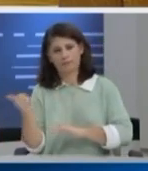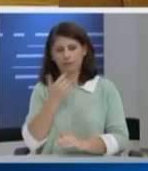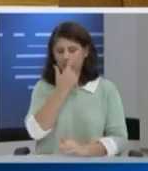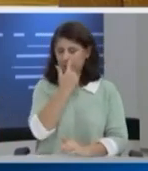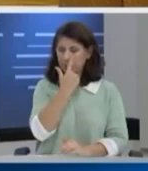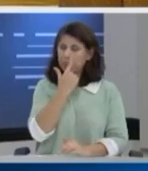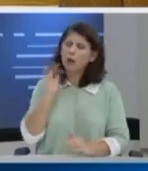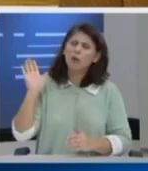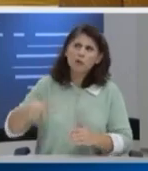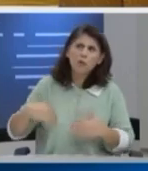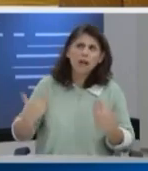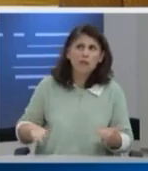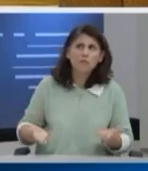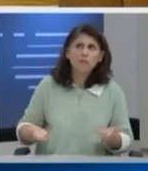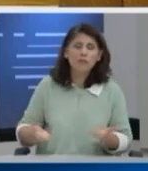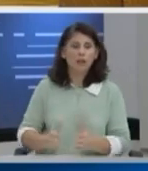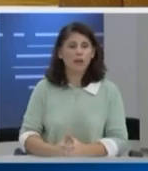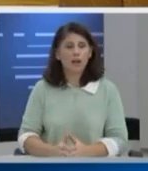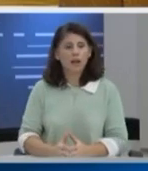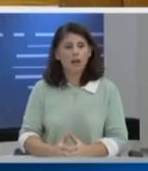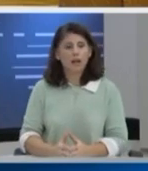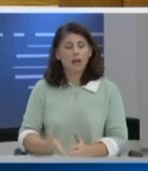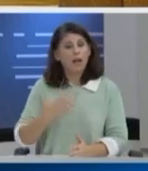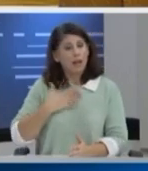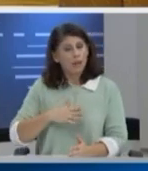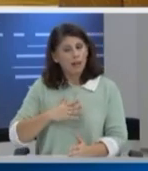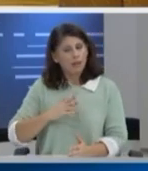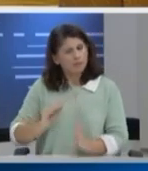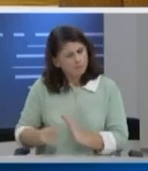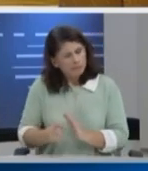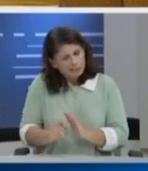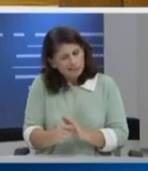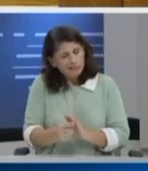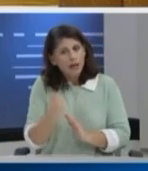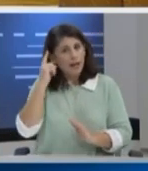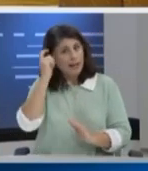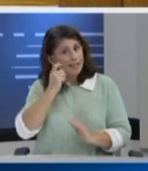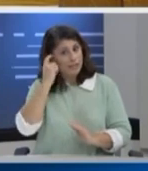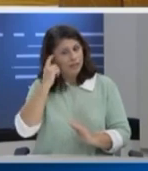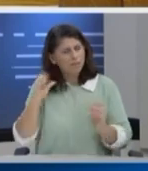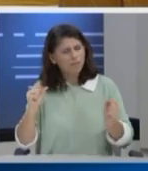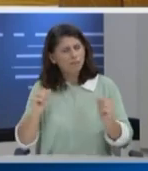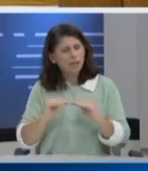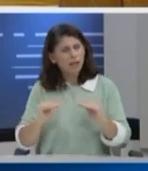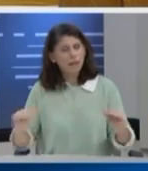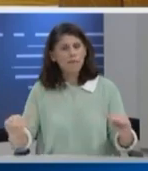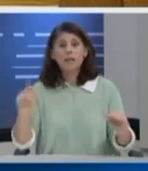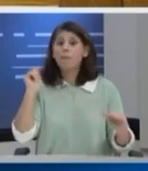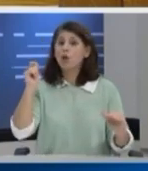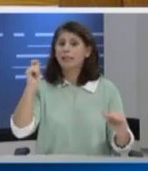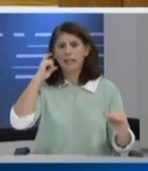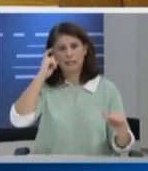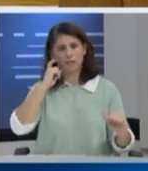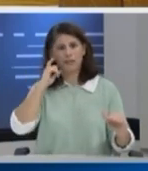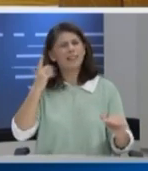Και στο τέλος, θέλω να σας παρακινήσω να σκεφτείτε ψύχραιμα και πολιτικά.